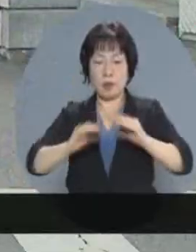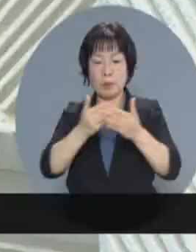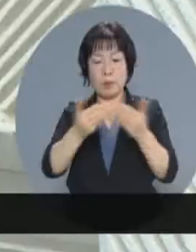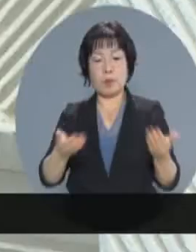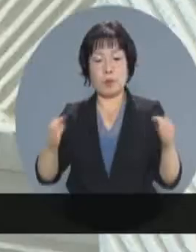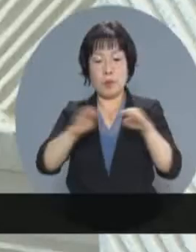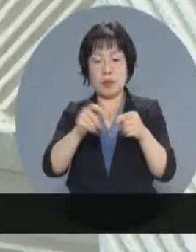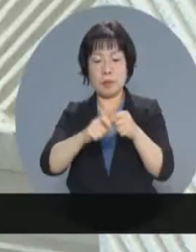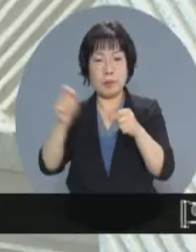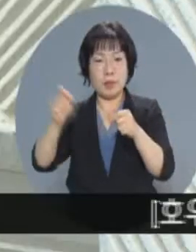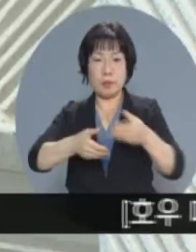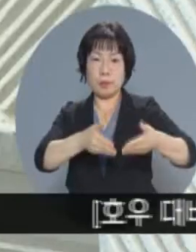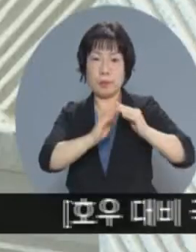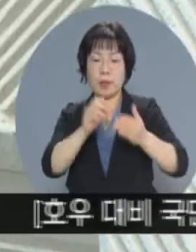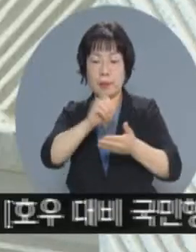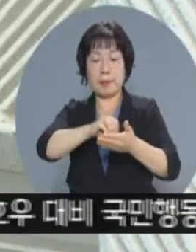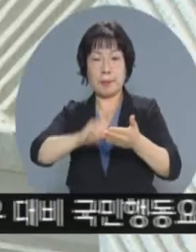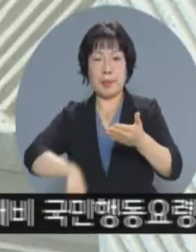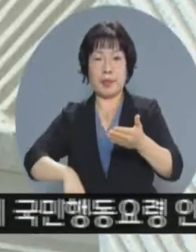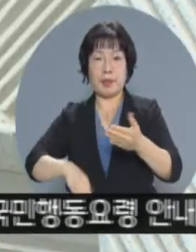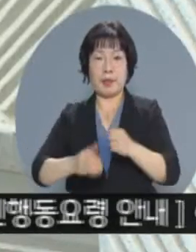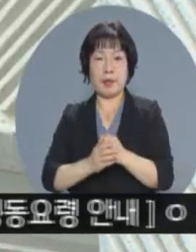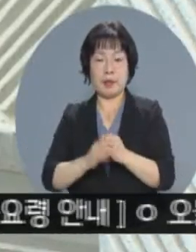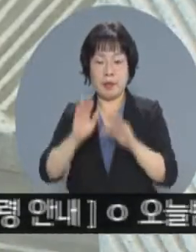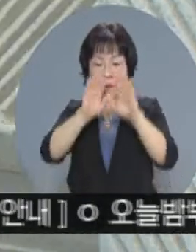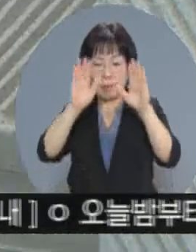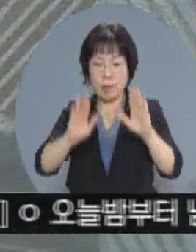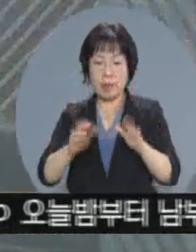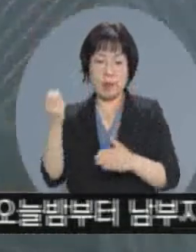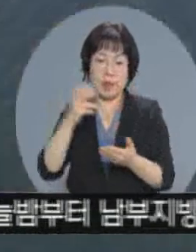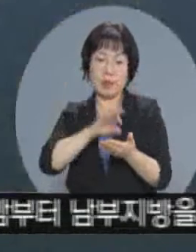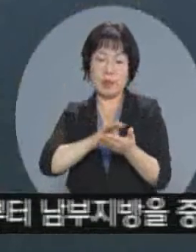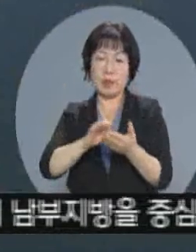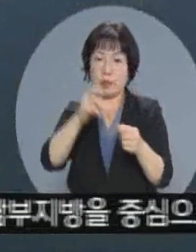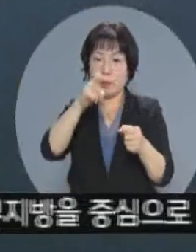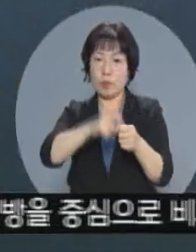국립현대미술관 분관 유치를 제외시키긴 했지만 박람회 사후 활용을 위한